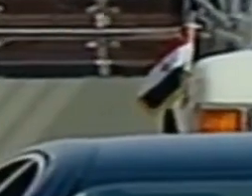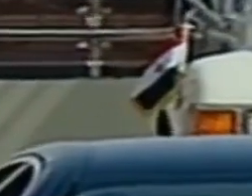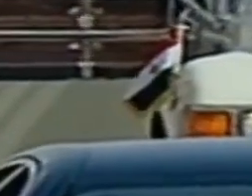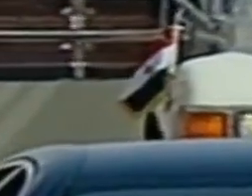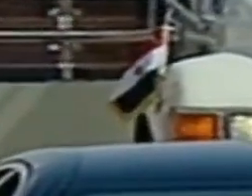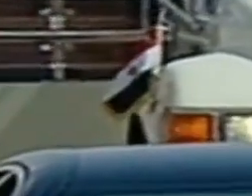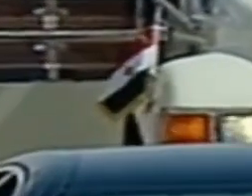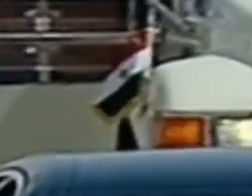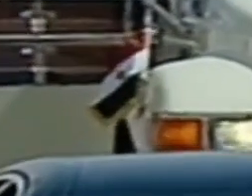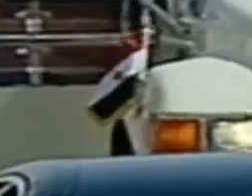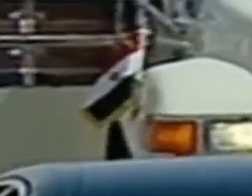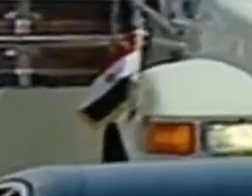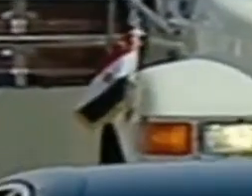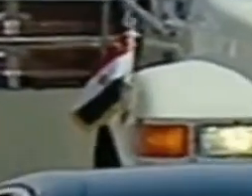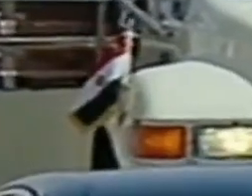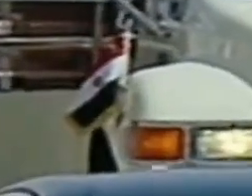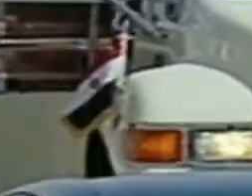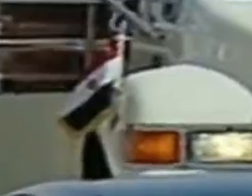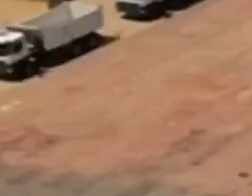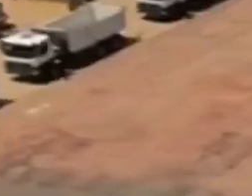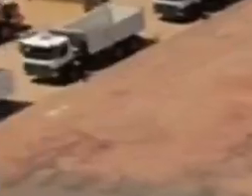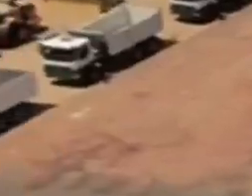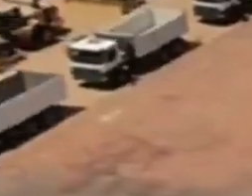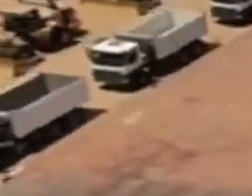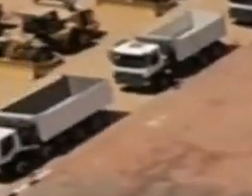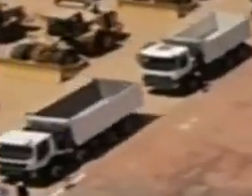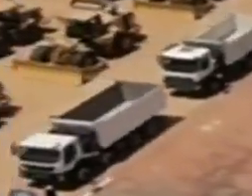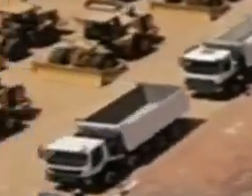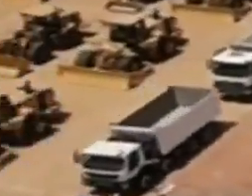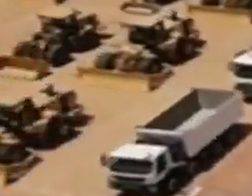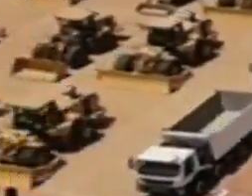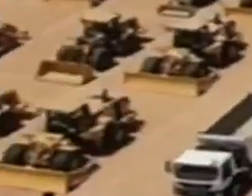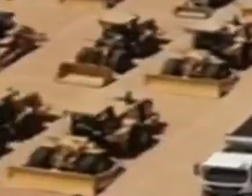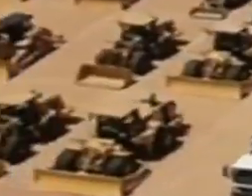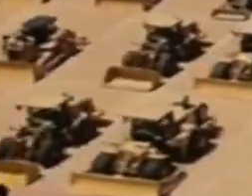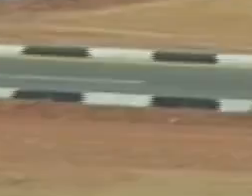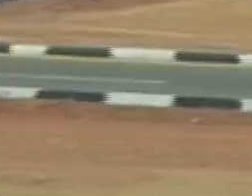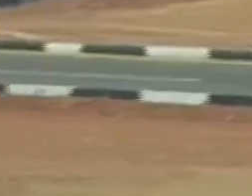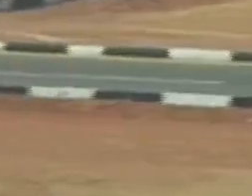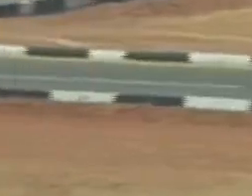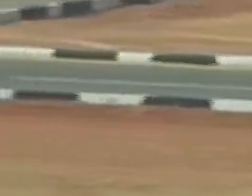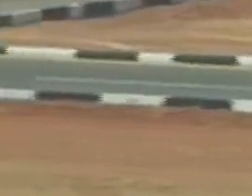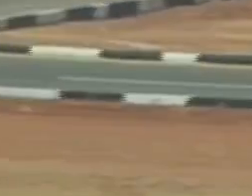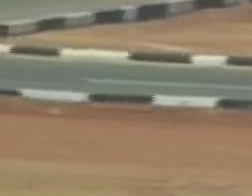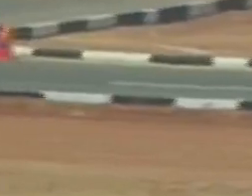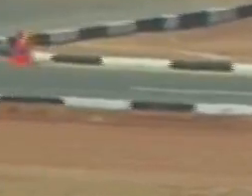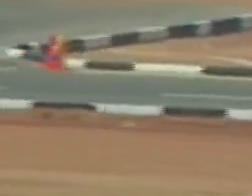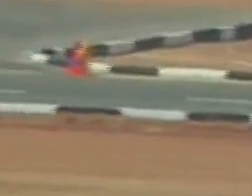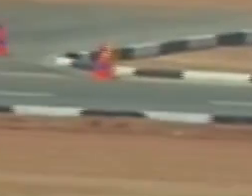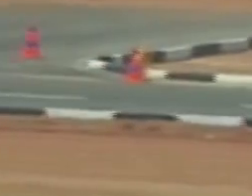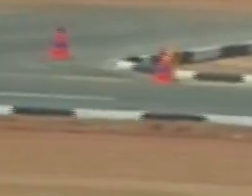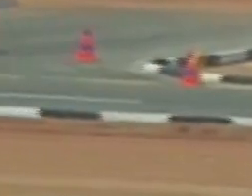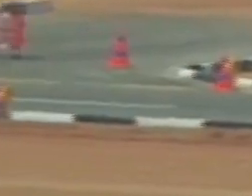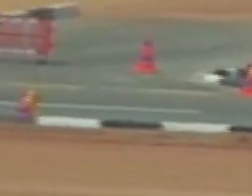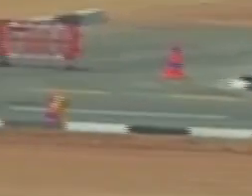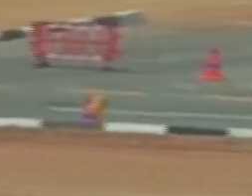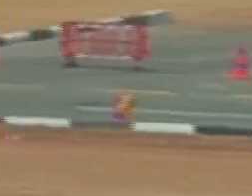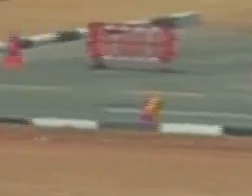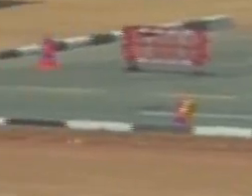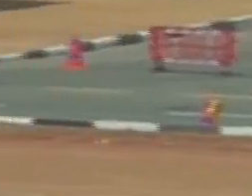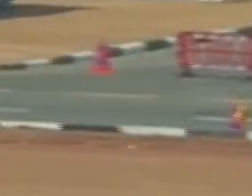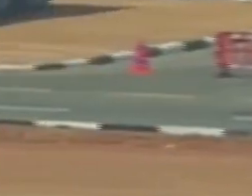الرئيس يتفقد المعدات والمركبات المشاركة في مبادرة حياة كريمة لتطوير قرى الريف